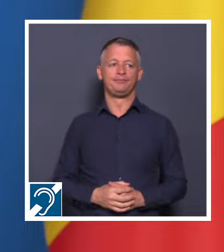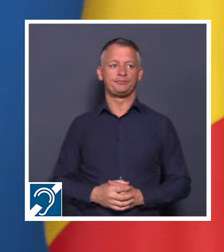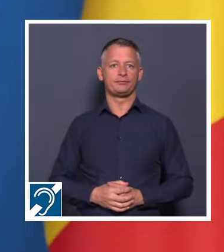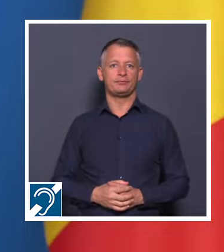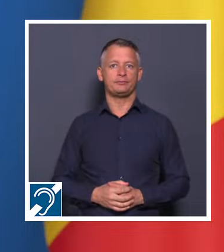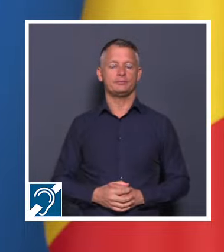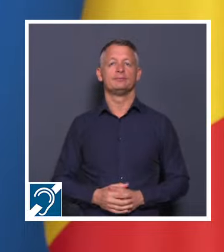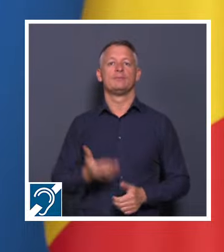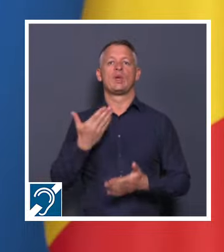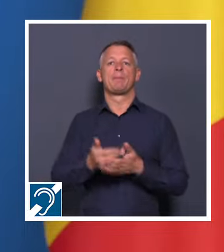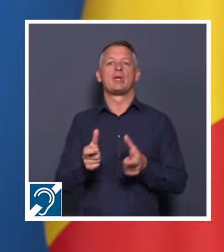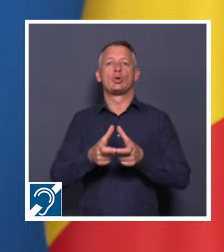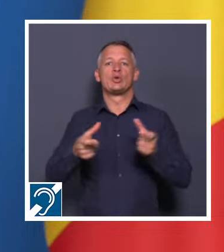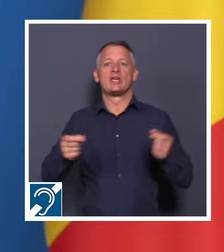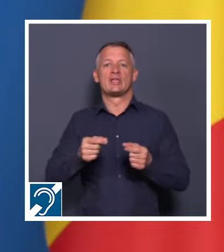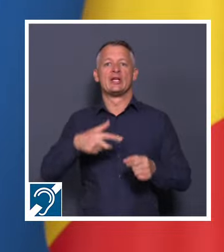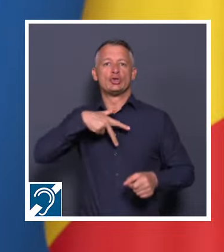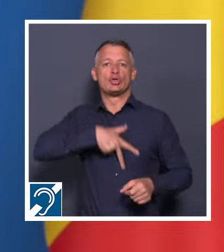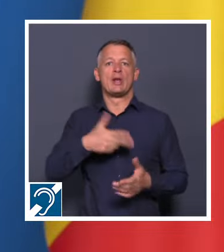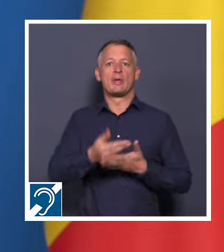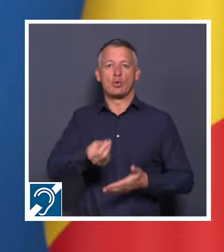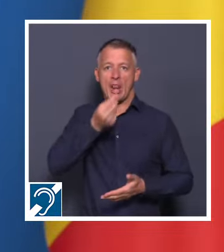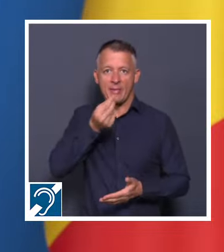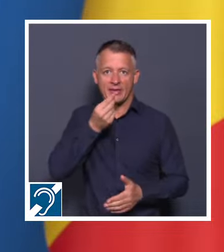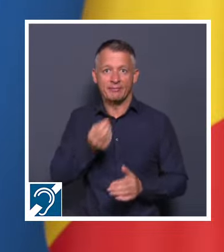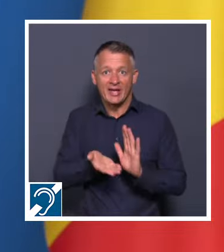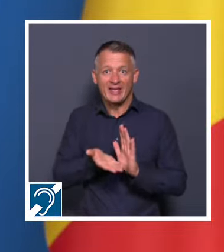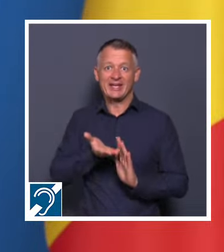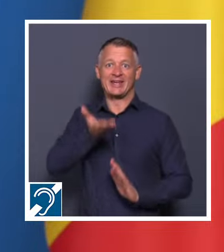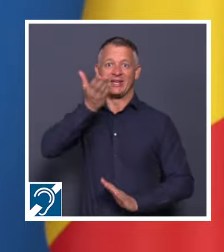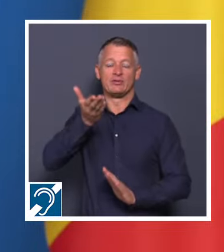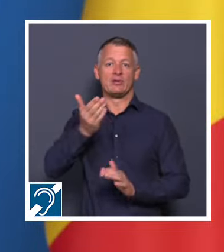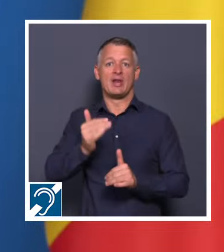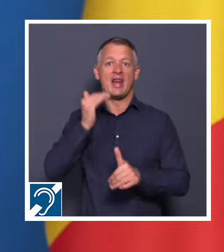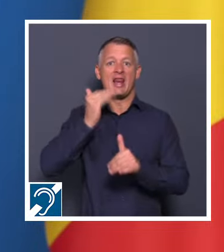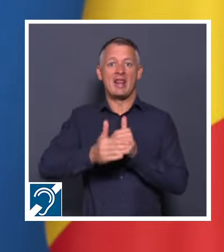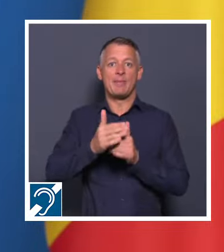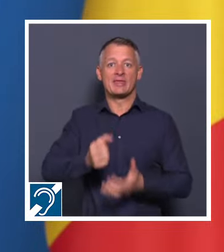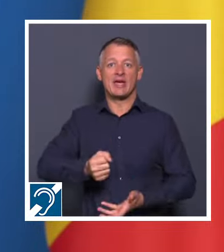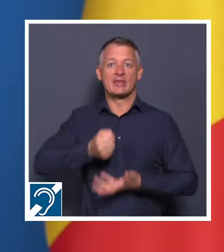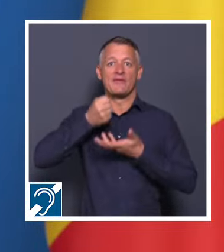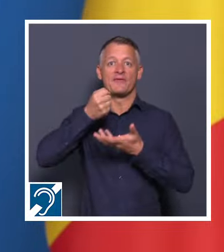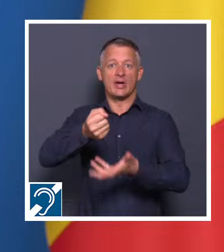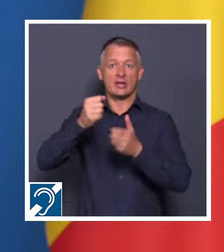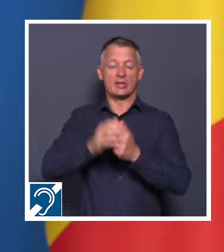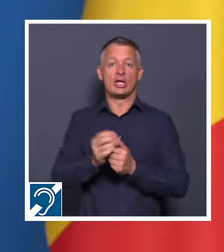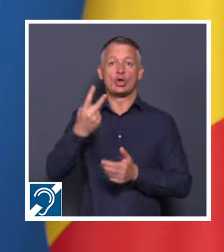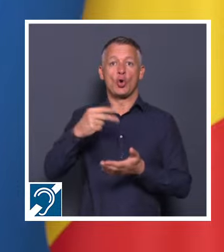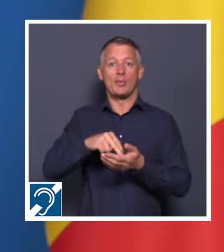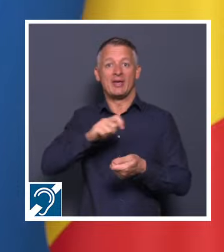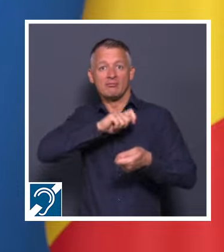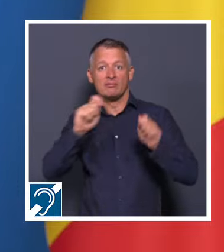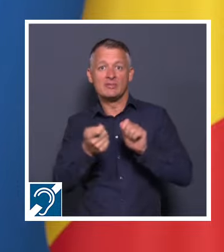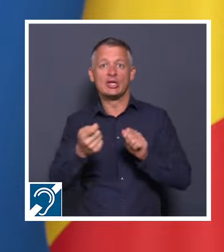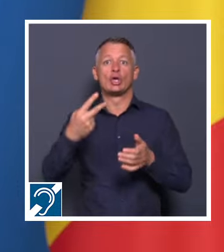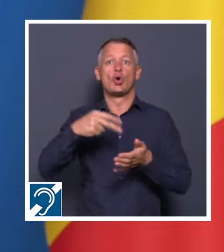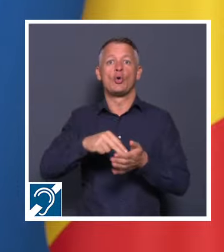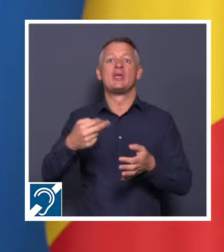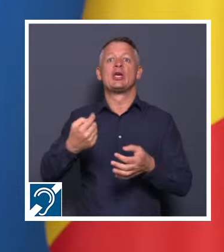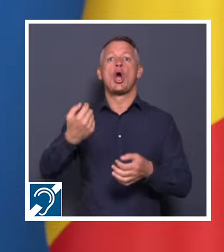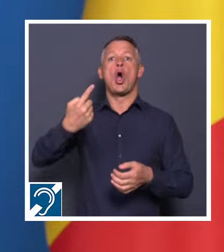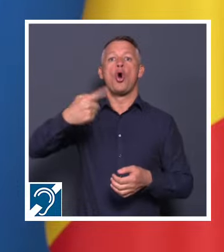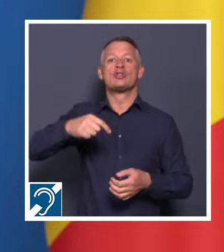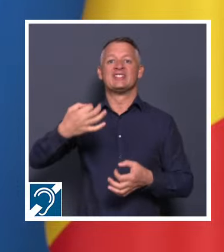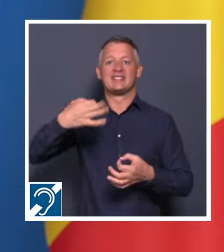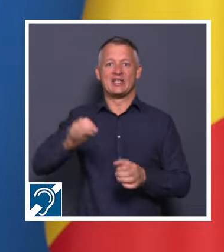În cazul tichetelor sociale pentru alimente, creștem limita de venituri de la 2.000 la 2.210